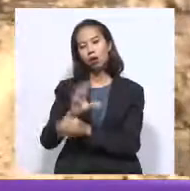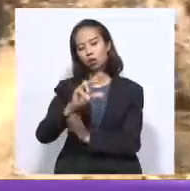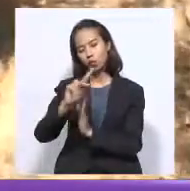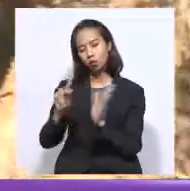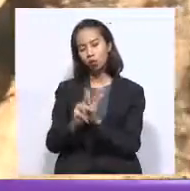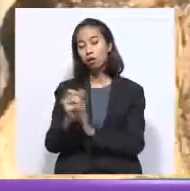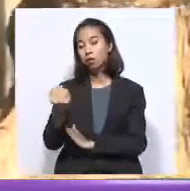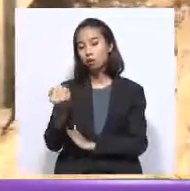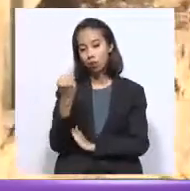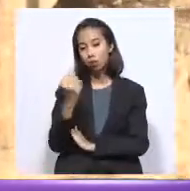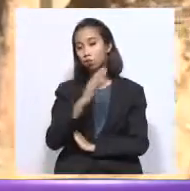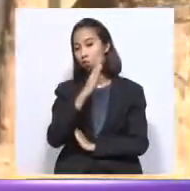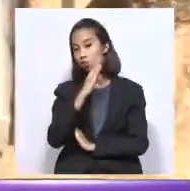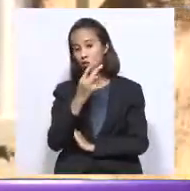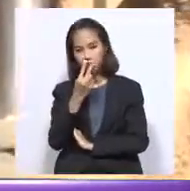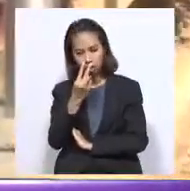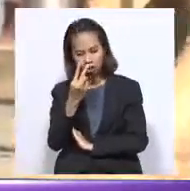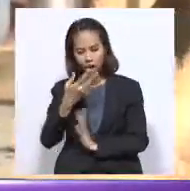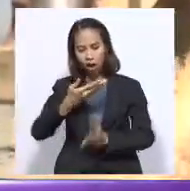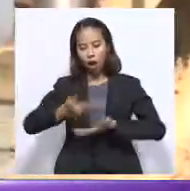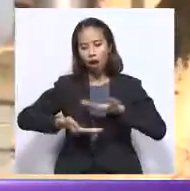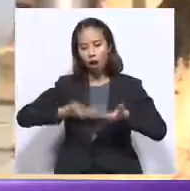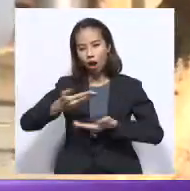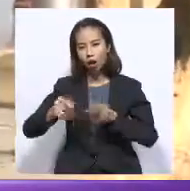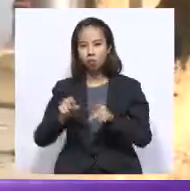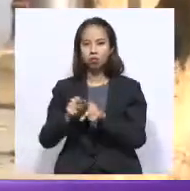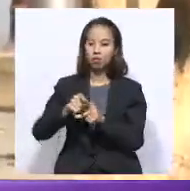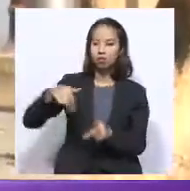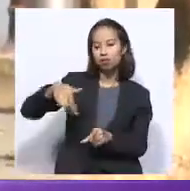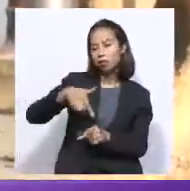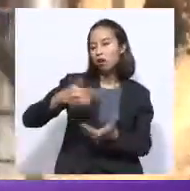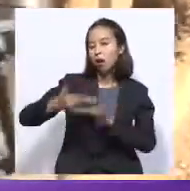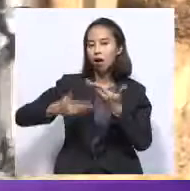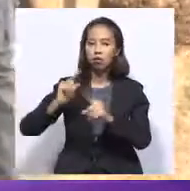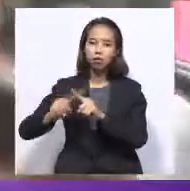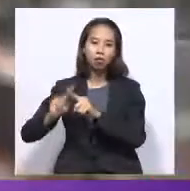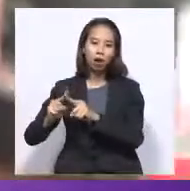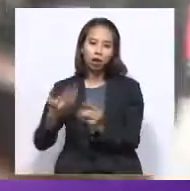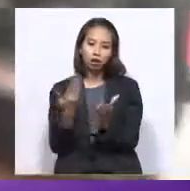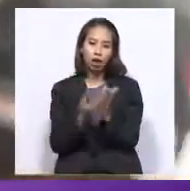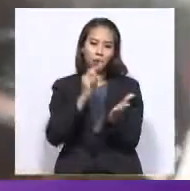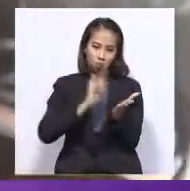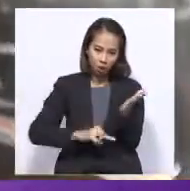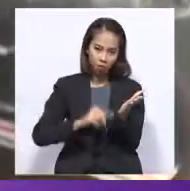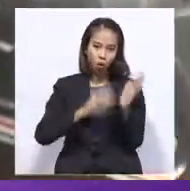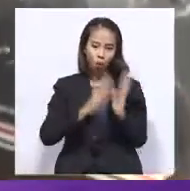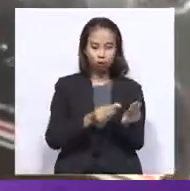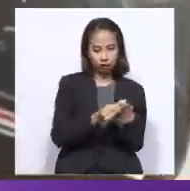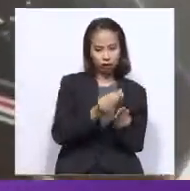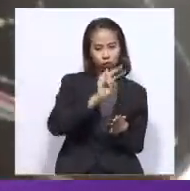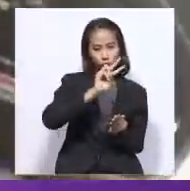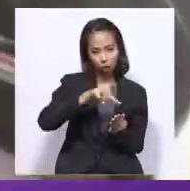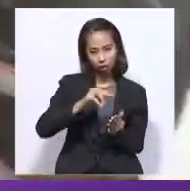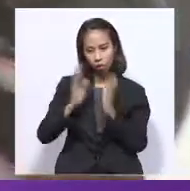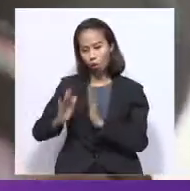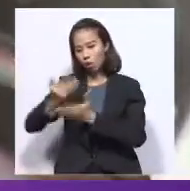างเคร่งครัดถ้าหากพบว่ามีการจำหน่ายกล้วยทอดในรูปแบบการเร่ขายจะปรับผู้ซื้อนะคะไม่เกิน 2,000 บาทส่วน